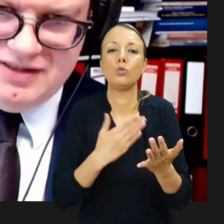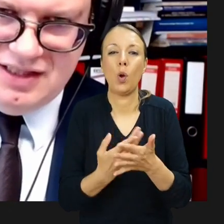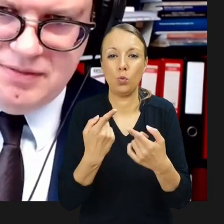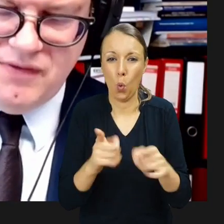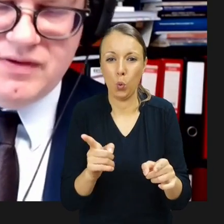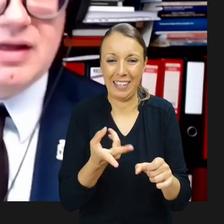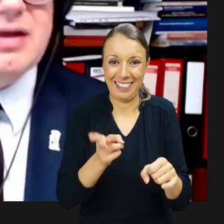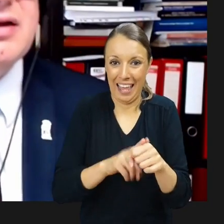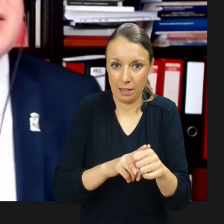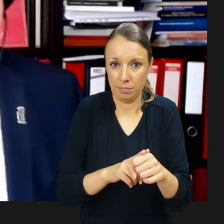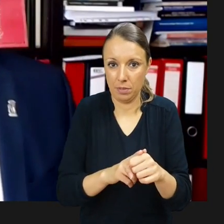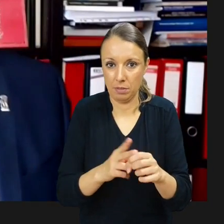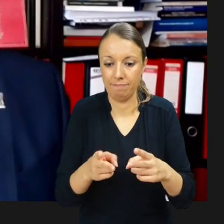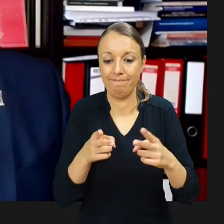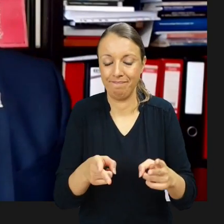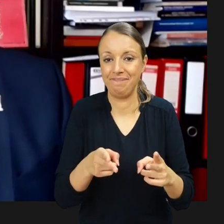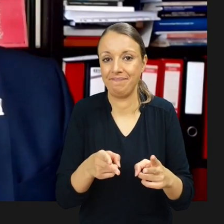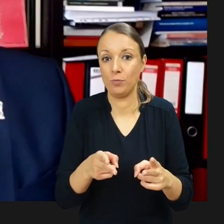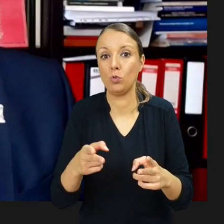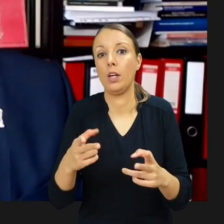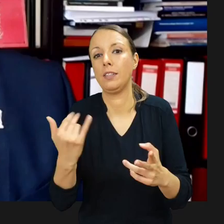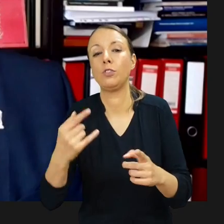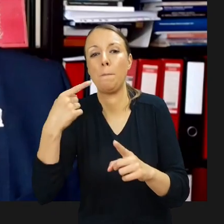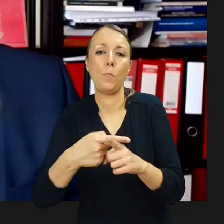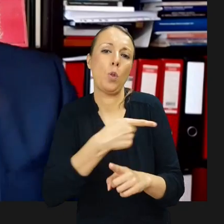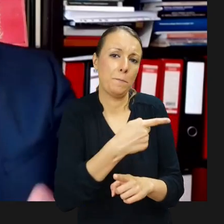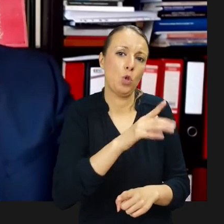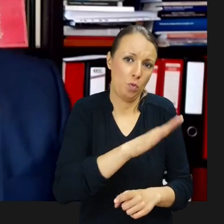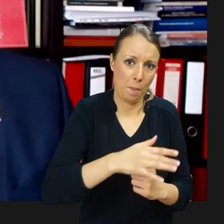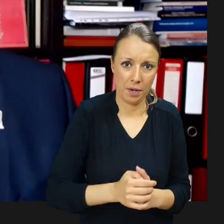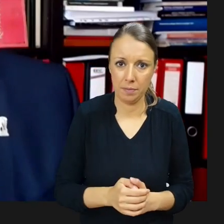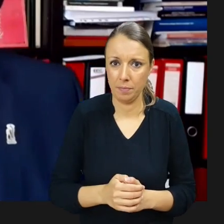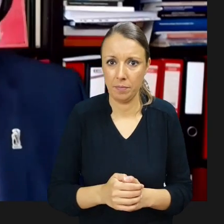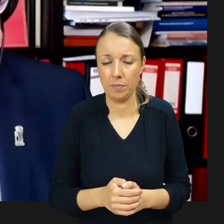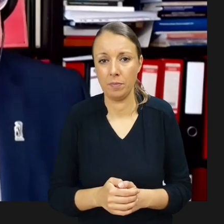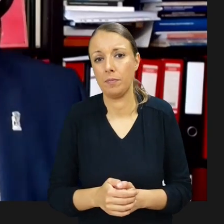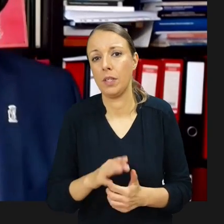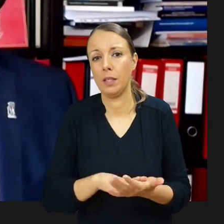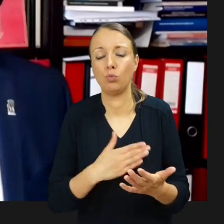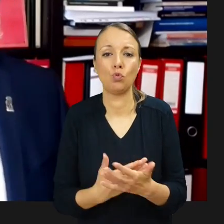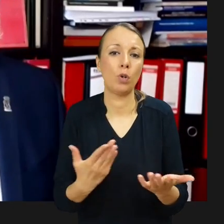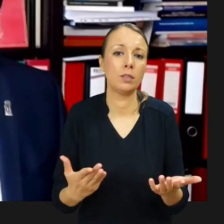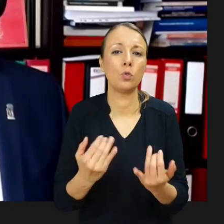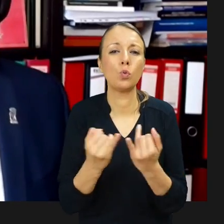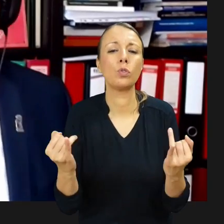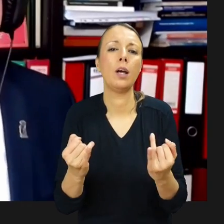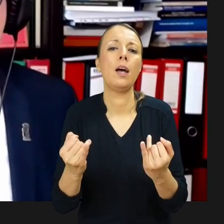bywa, że poświęca się pewne inne wartości wynikające z postępowania, czy jakiś rodzaj środków dowodowych,